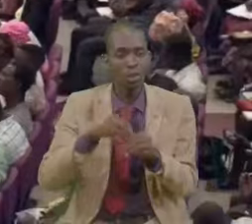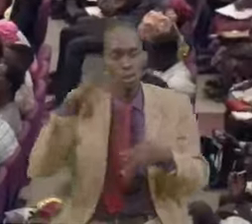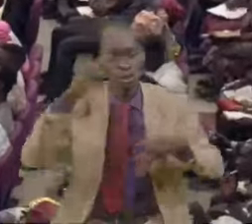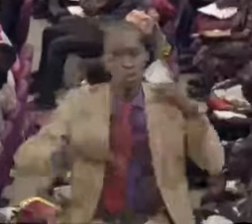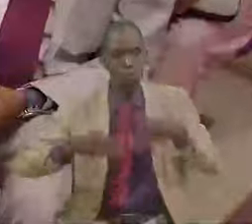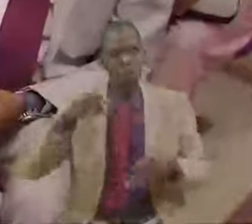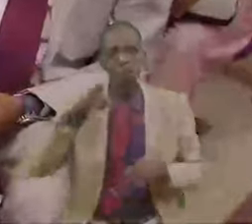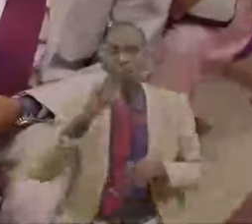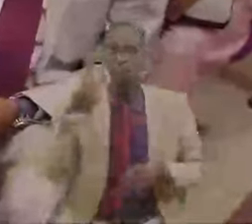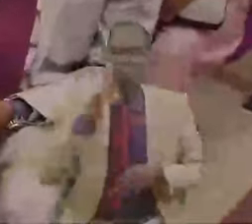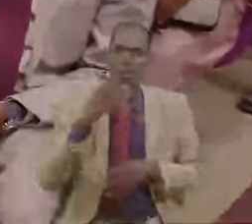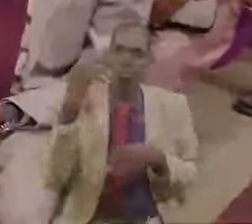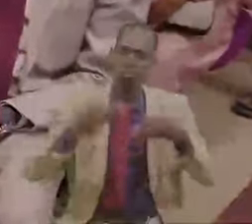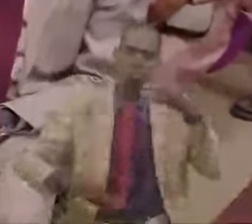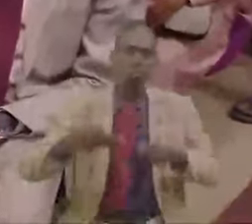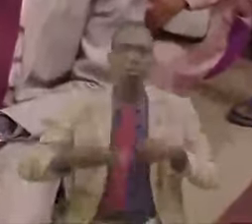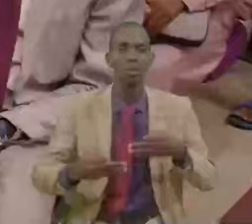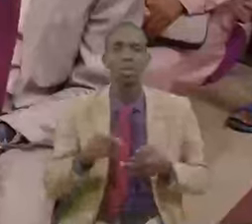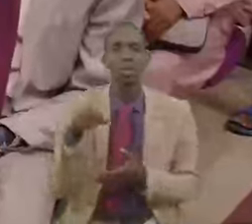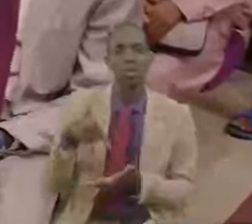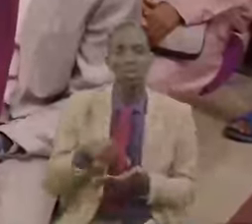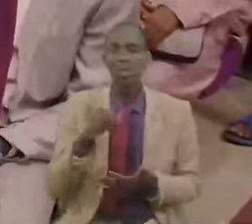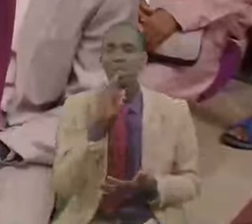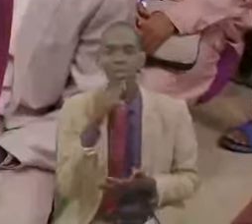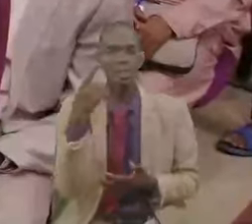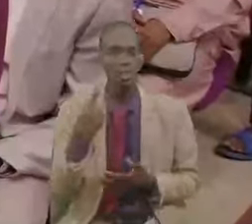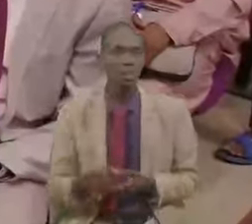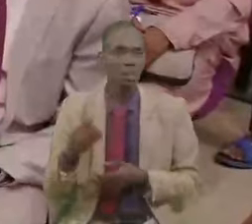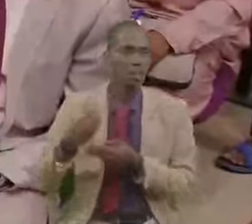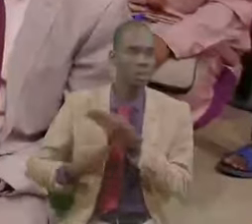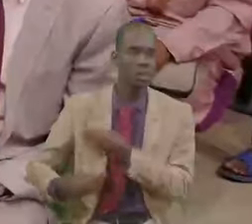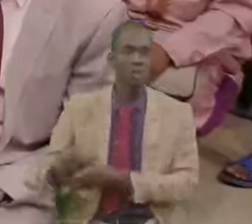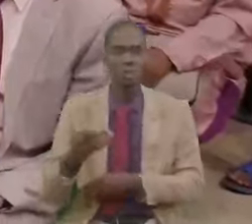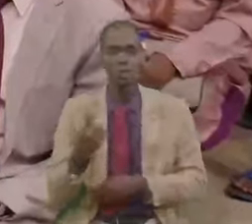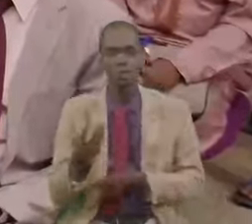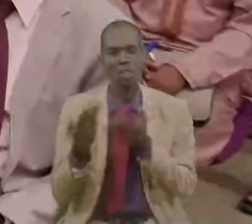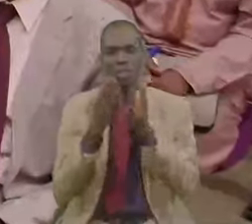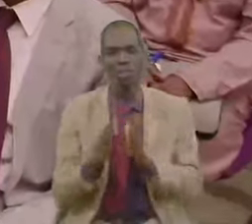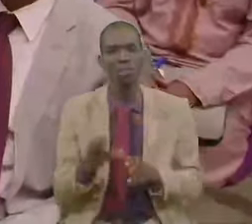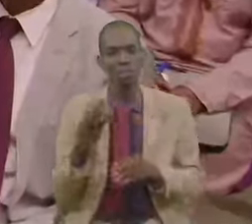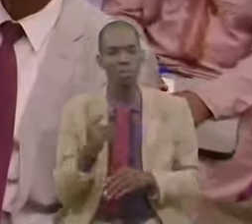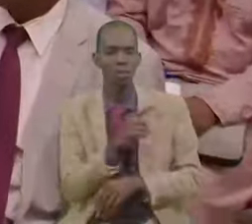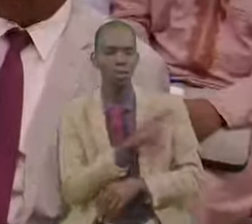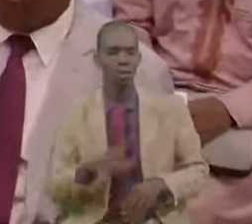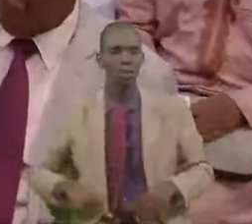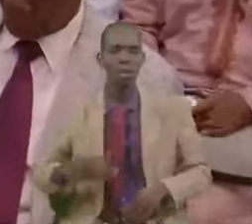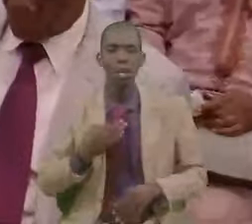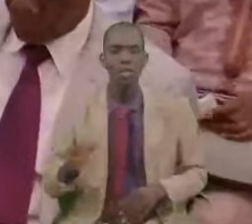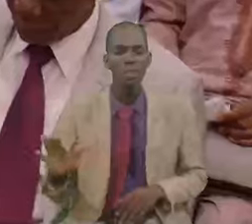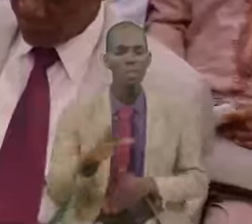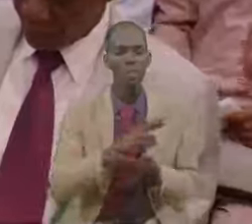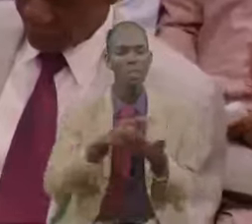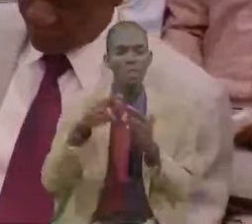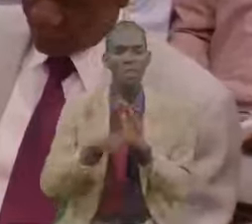la condamneras. Tel est l'héritage des serviteurs de l'Éternel. Tel est le salut qui